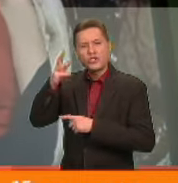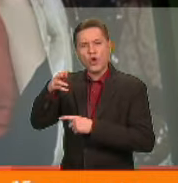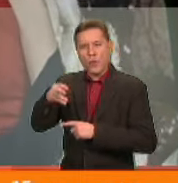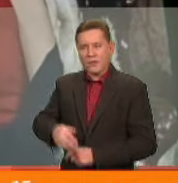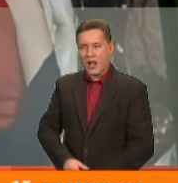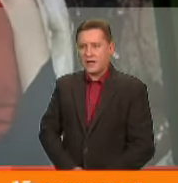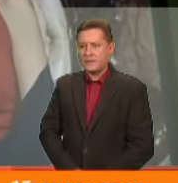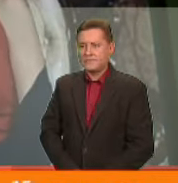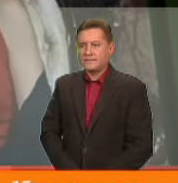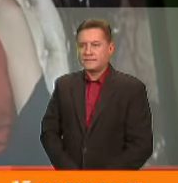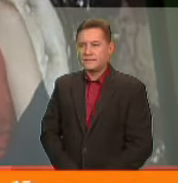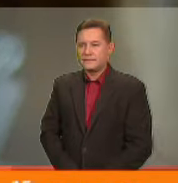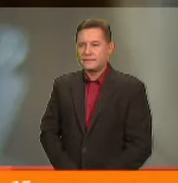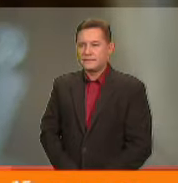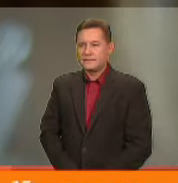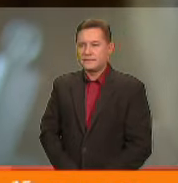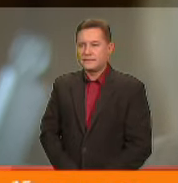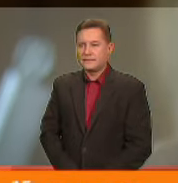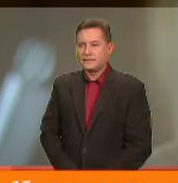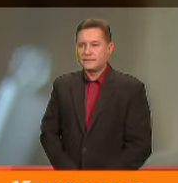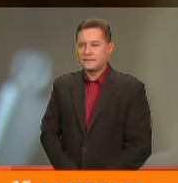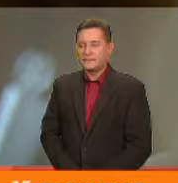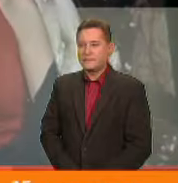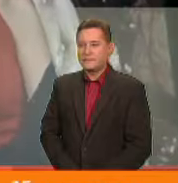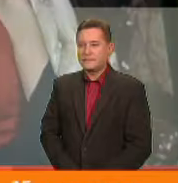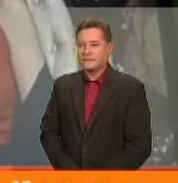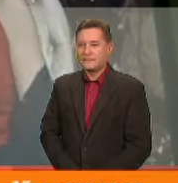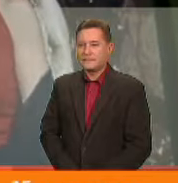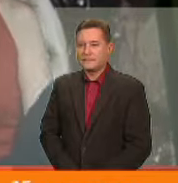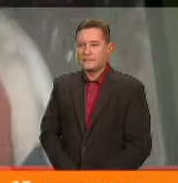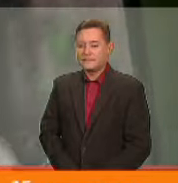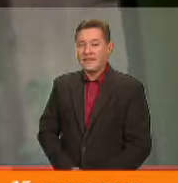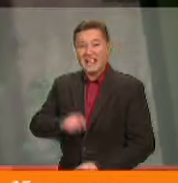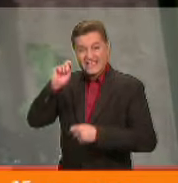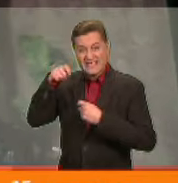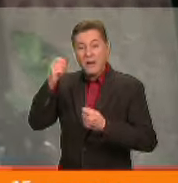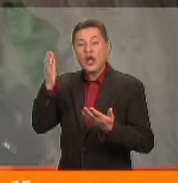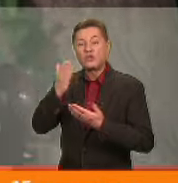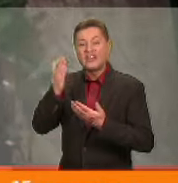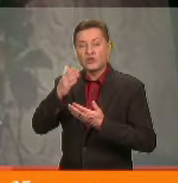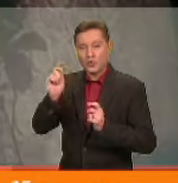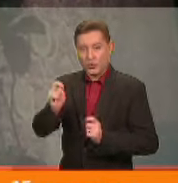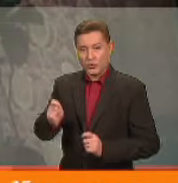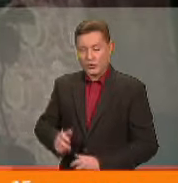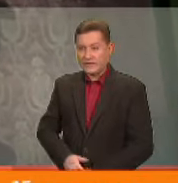ты стареешь. Что это? Молоденькая сучка крутит перед носом? Она не стареет. Не хватит. А